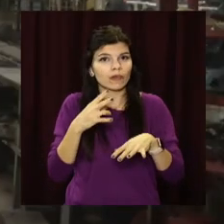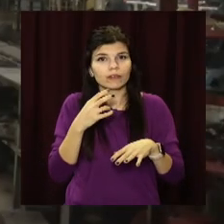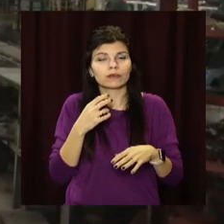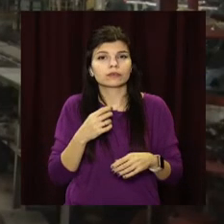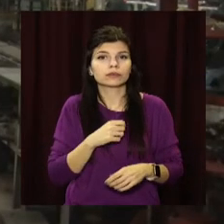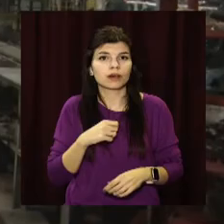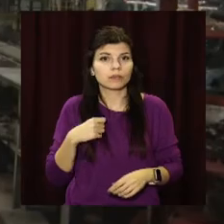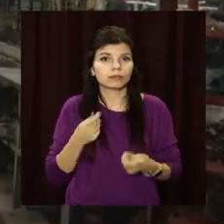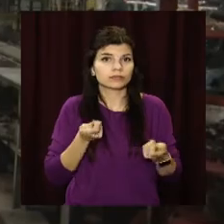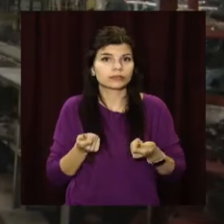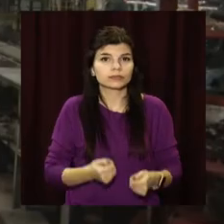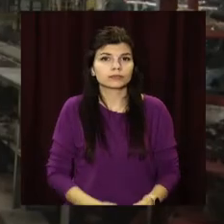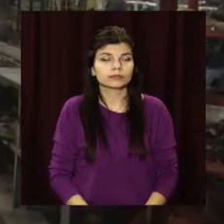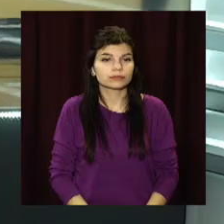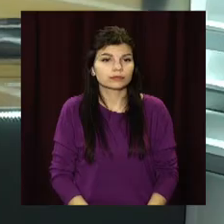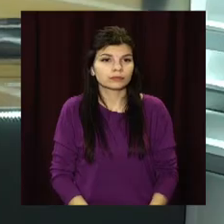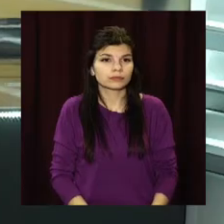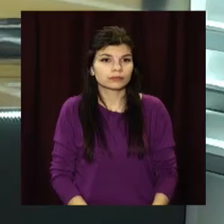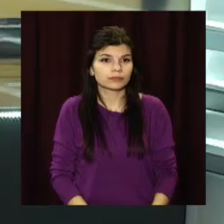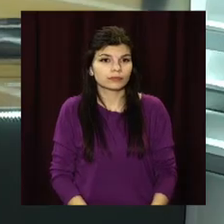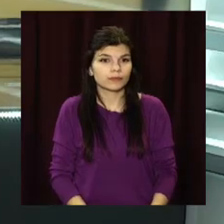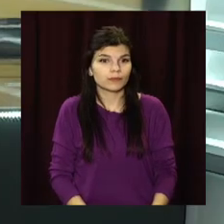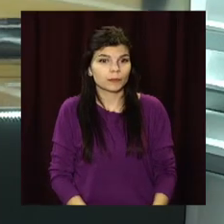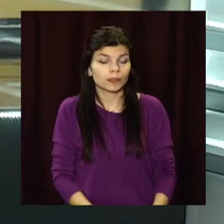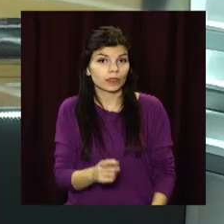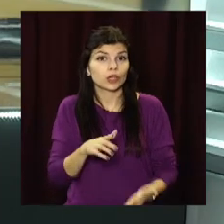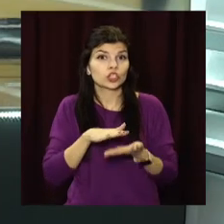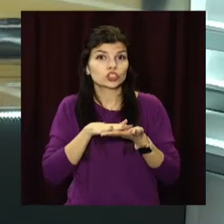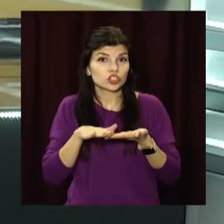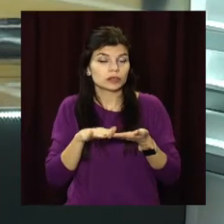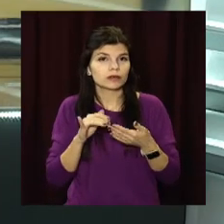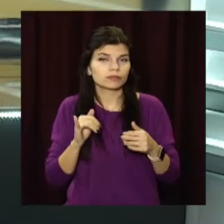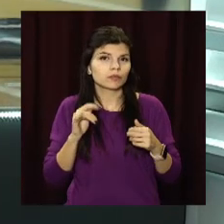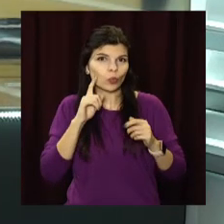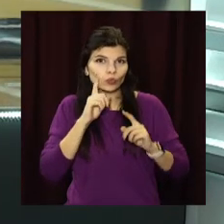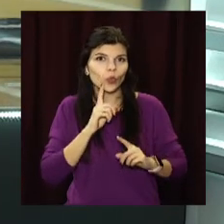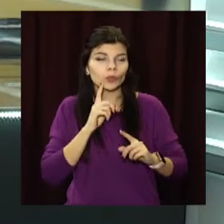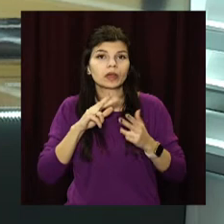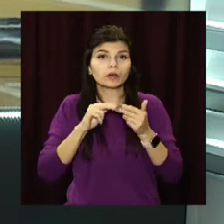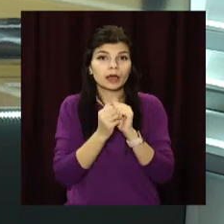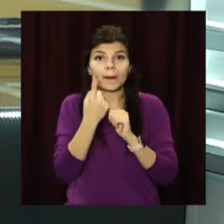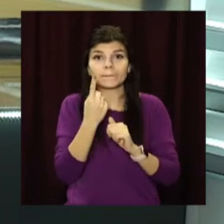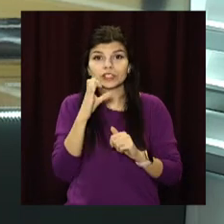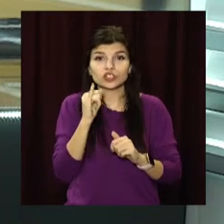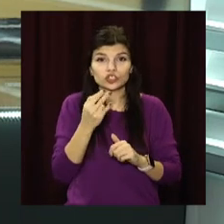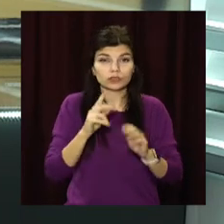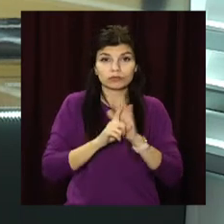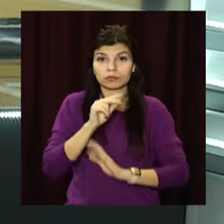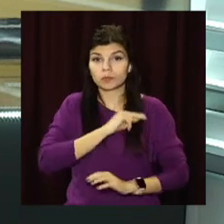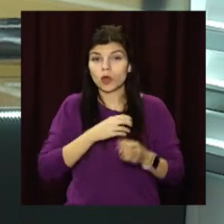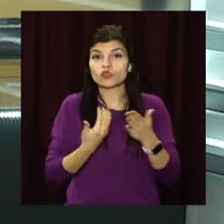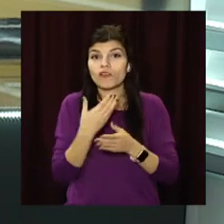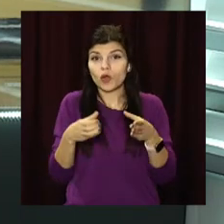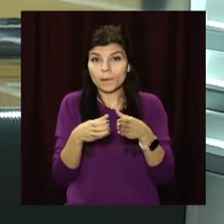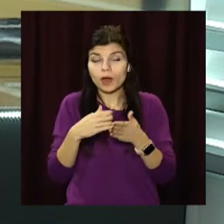Вернігоров, OpenNews, телеканал «Відкритий». Чистіше та затишніше. У Кам'янському з 1 січня розпочала роботу нова